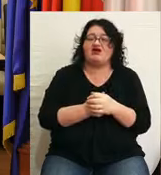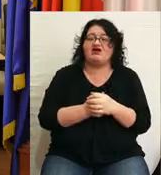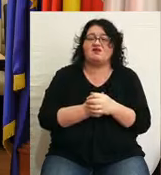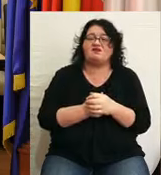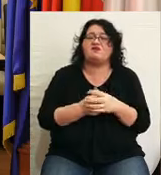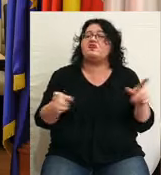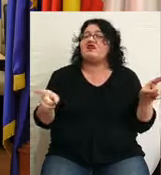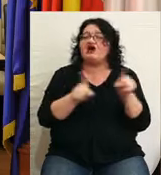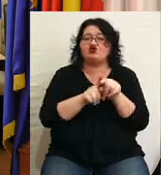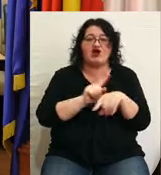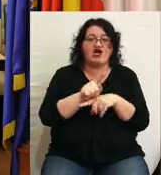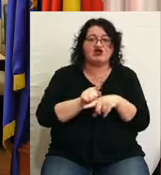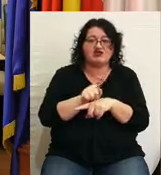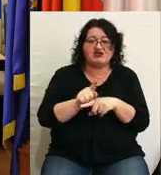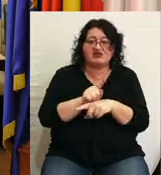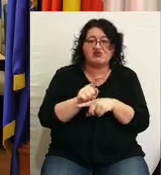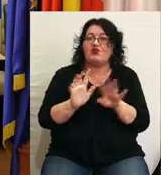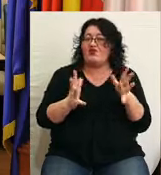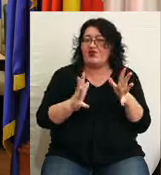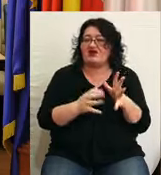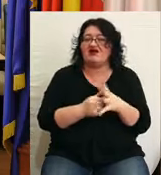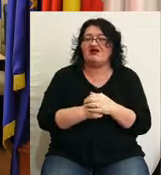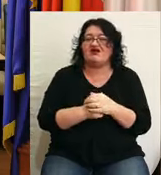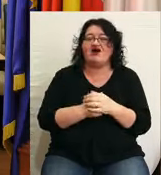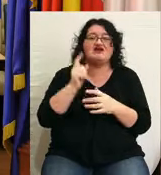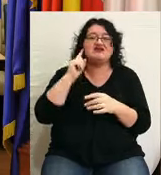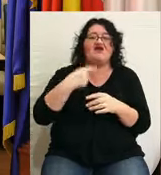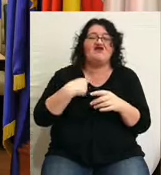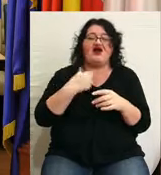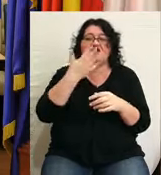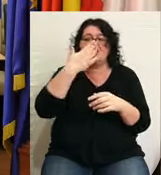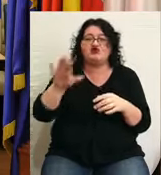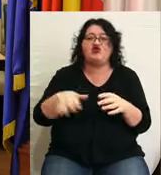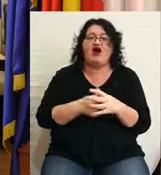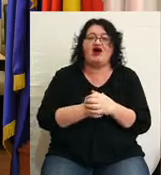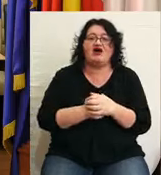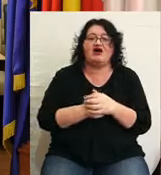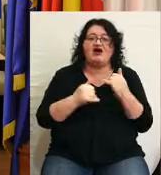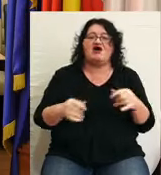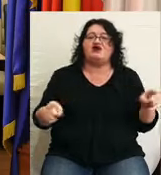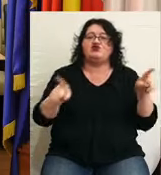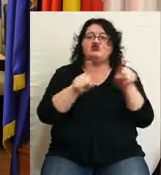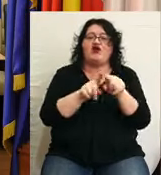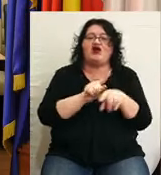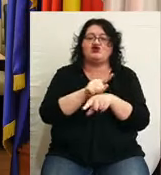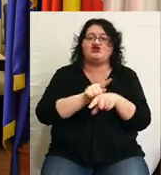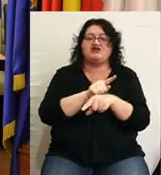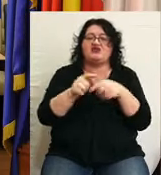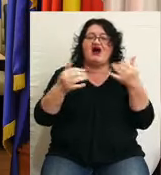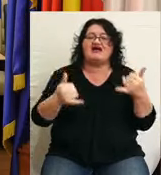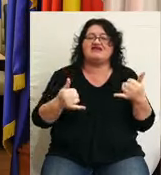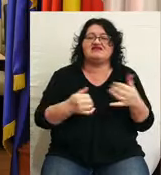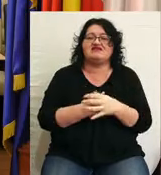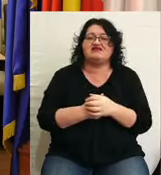În același timp, probabil ați aflat deja în același timp